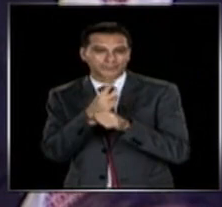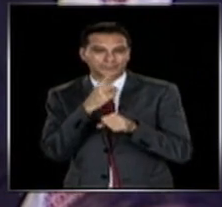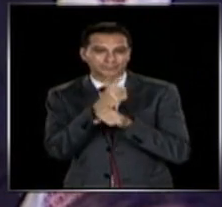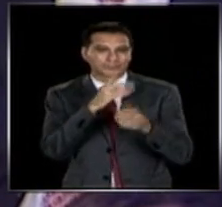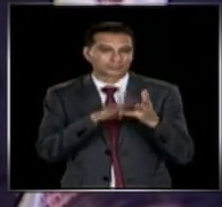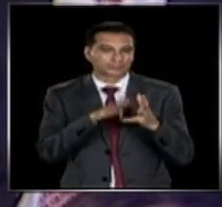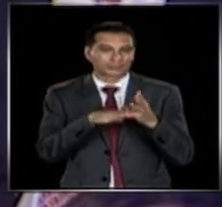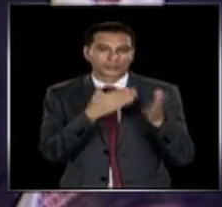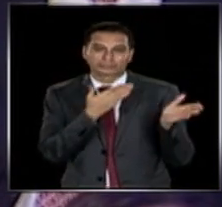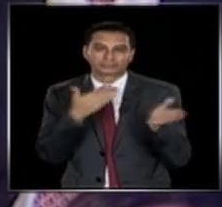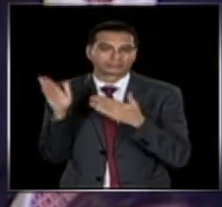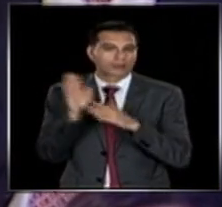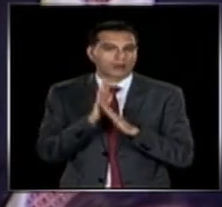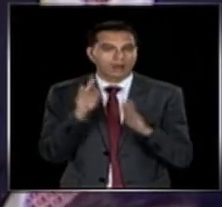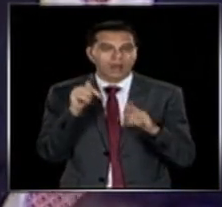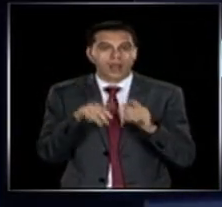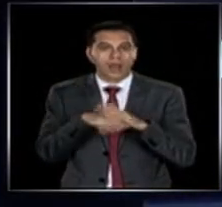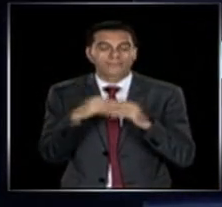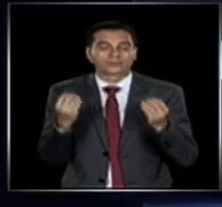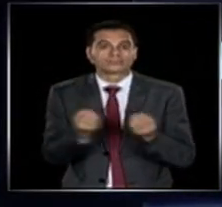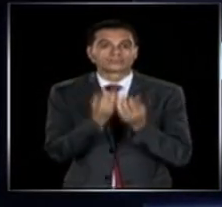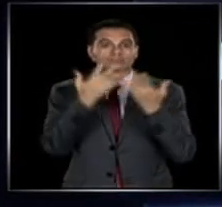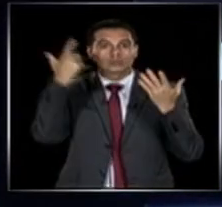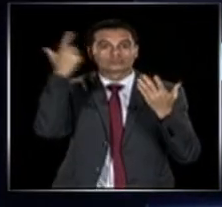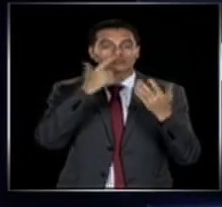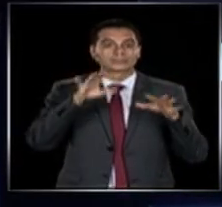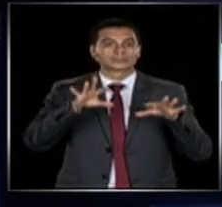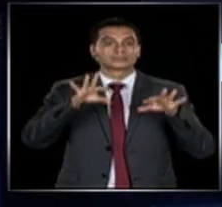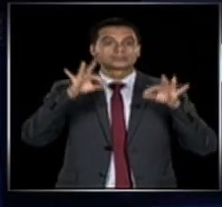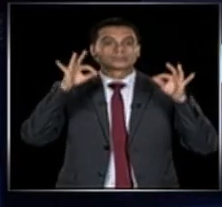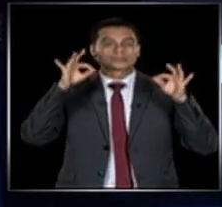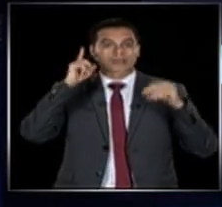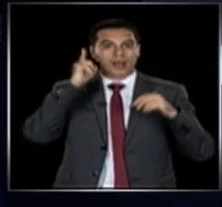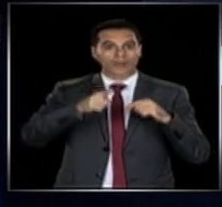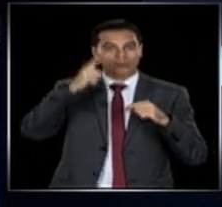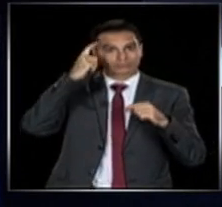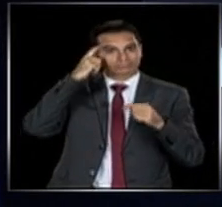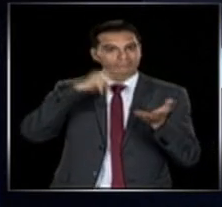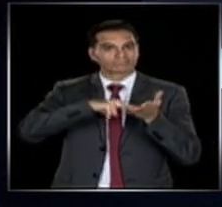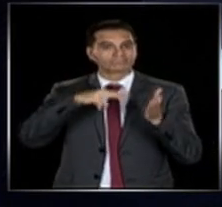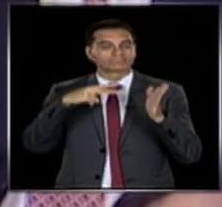والإهمال، أشرق شعاع الشمس فاغمر عقلك،